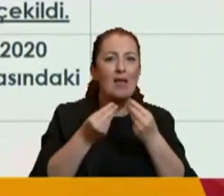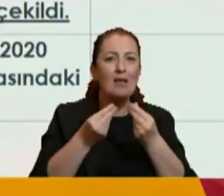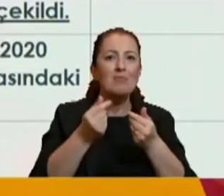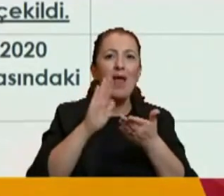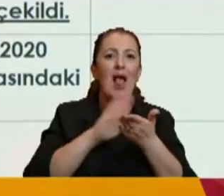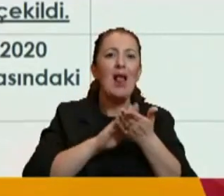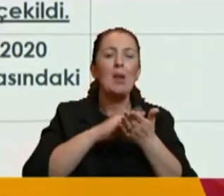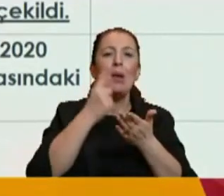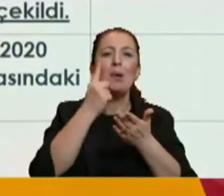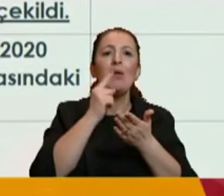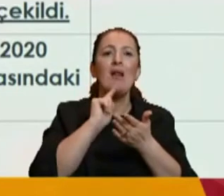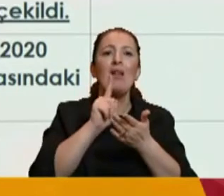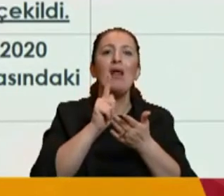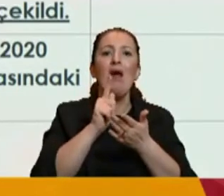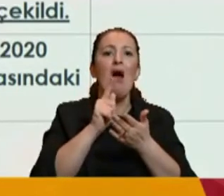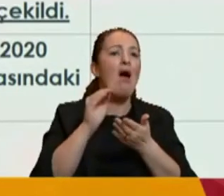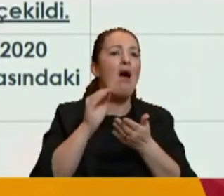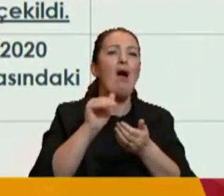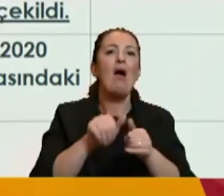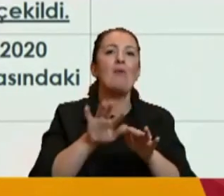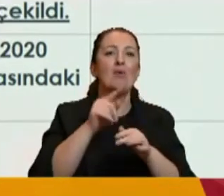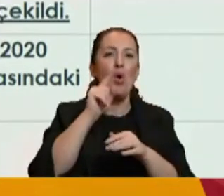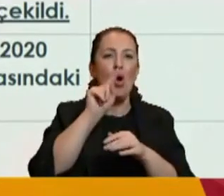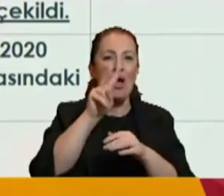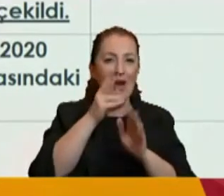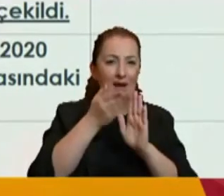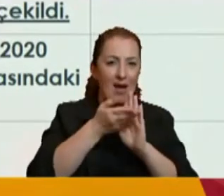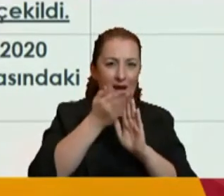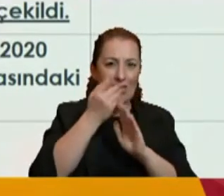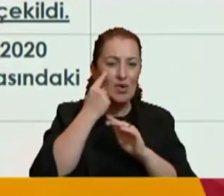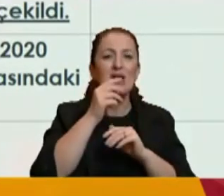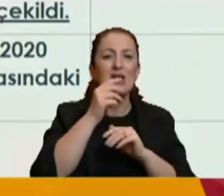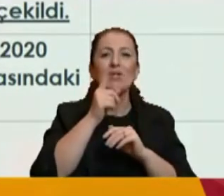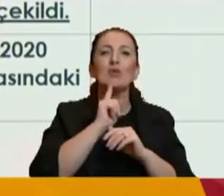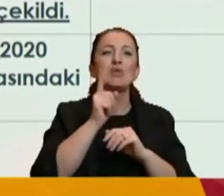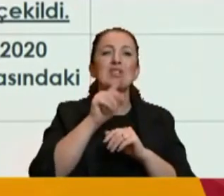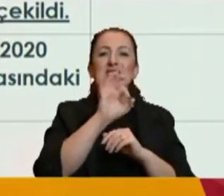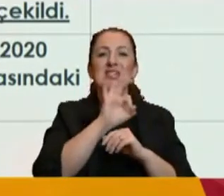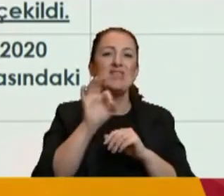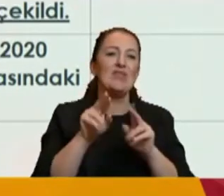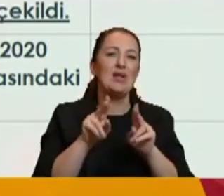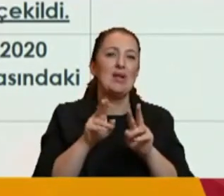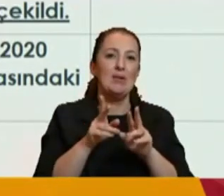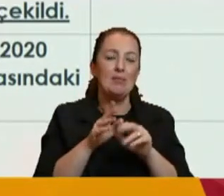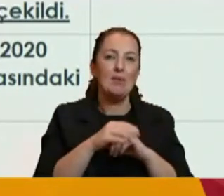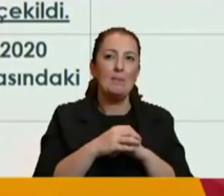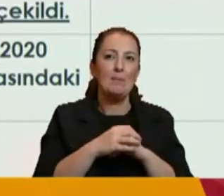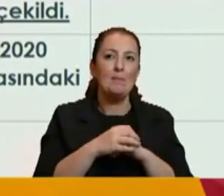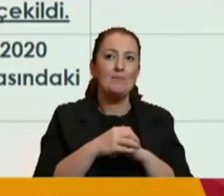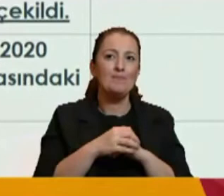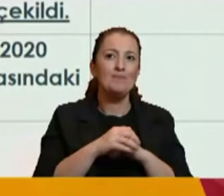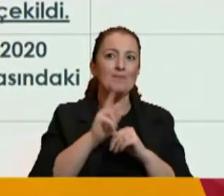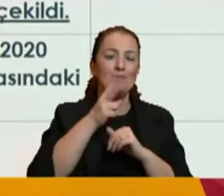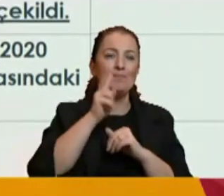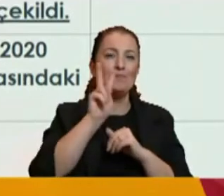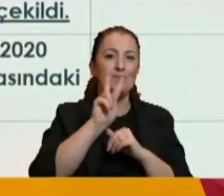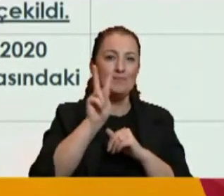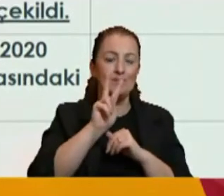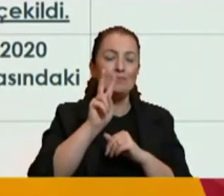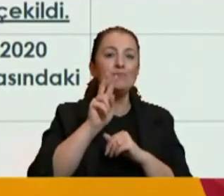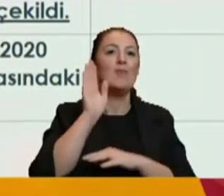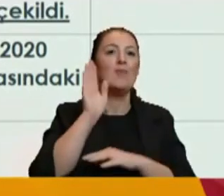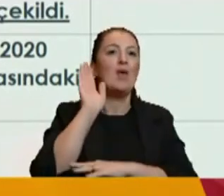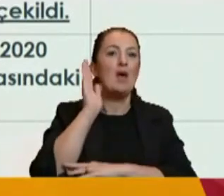para gelmemiş Yani bu 12 62 de sıfır yeğenim 2020 kasımında